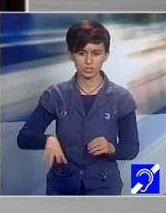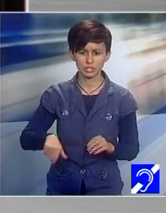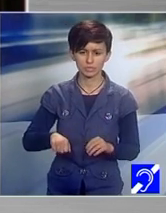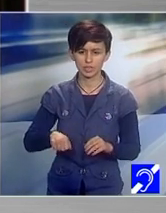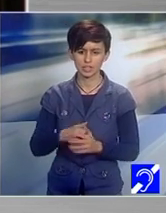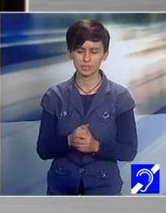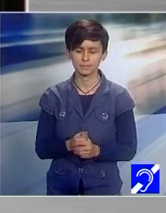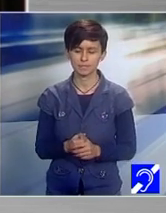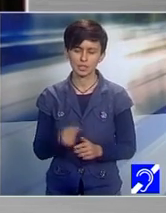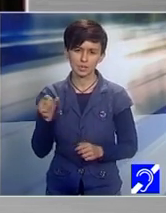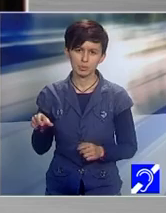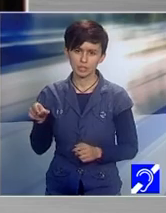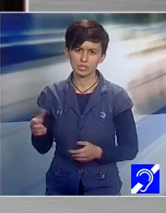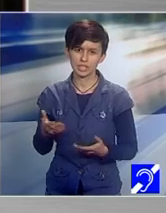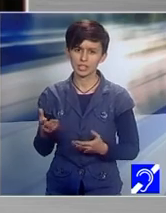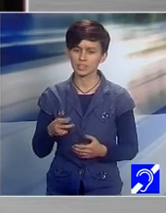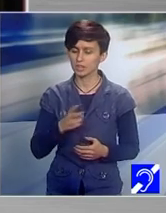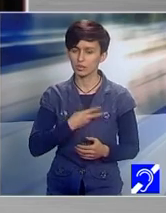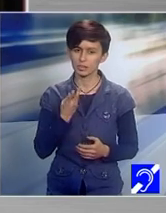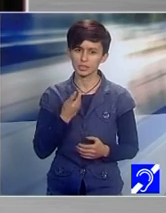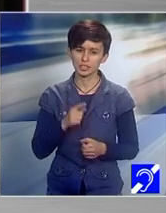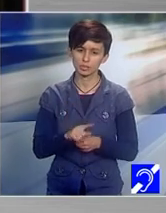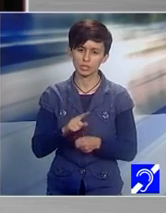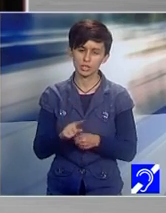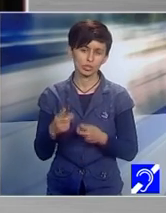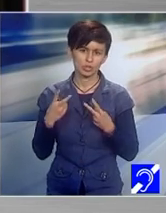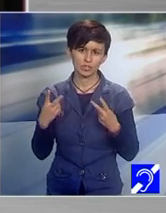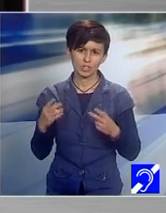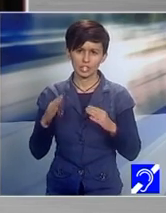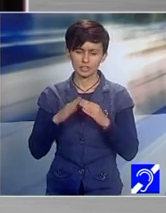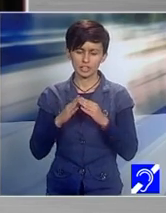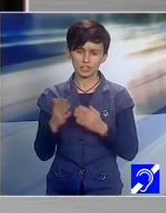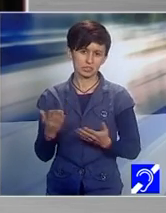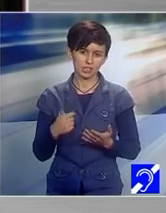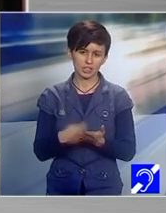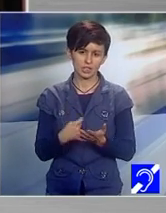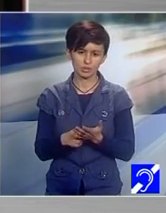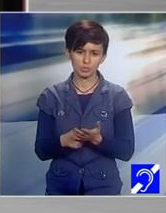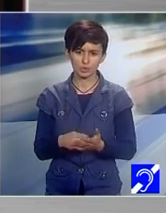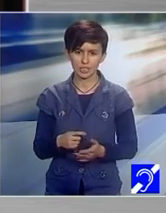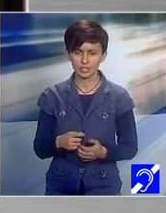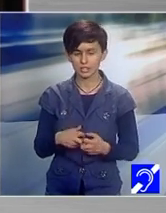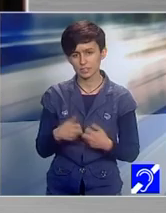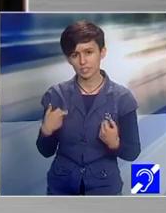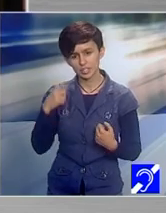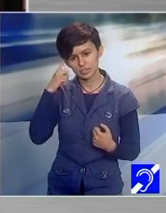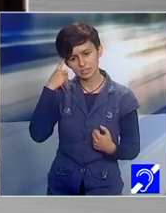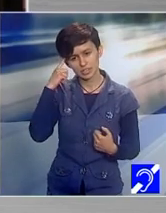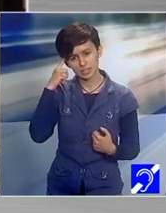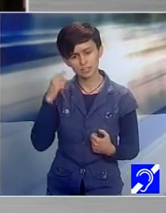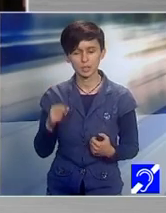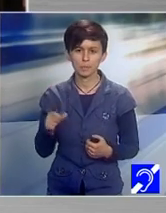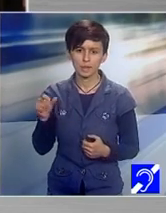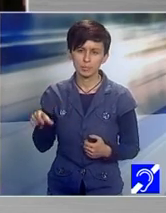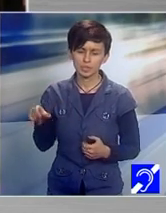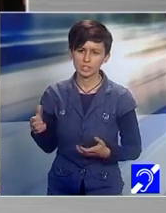s-au lăudat cu diverse bunuri de valoare pe care le au în casă, sau pe care l-au achiziționat, ne gândindu-se că printre cei care vor